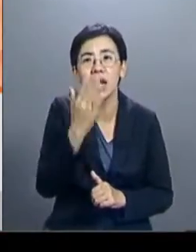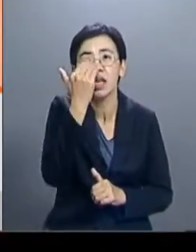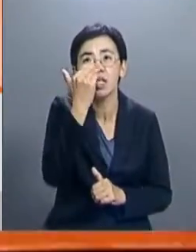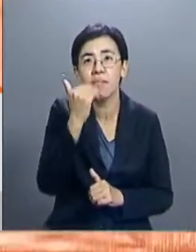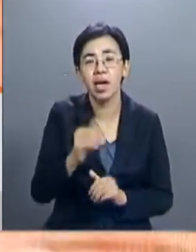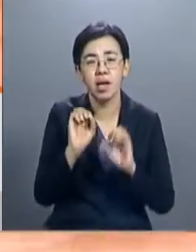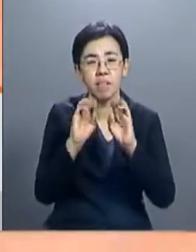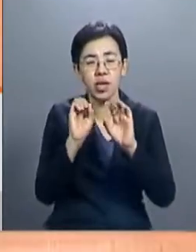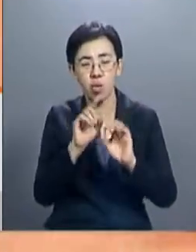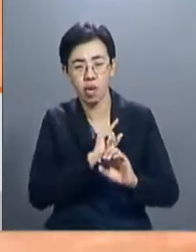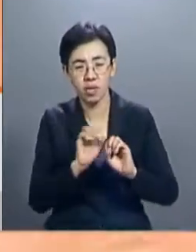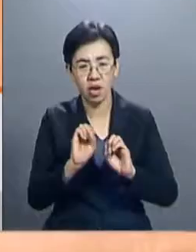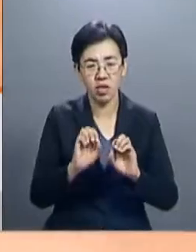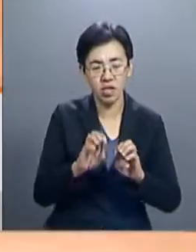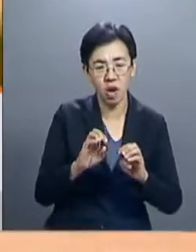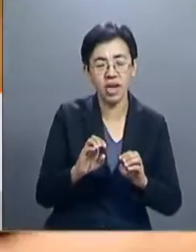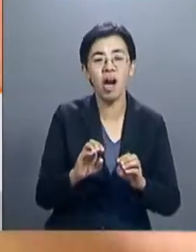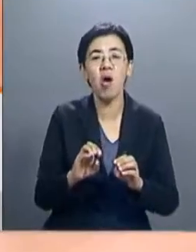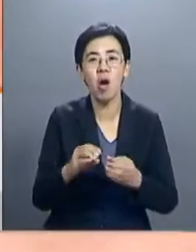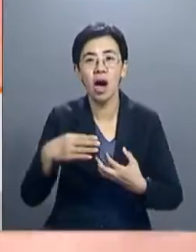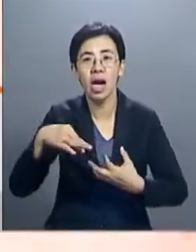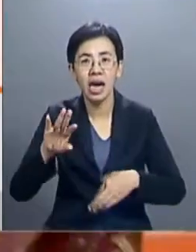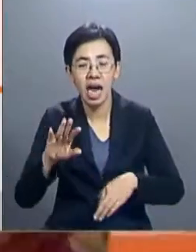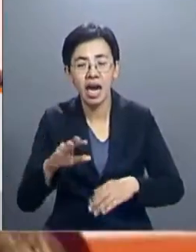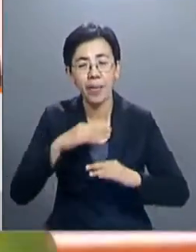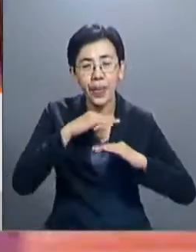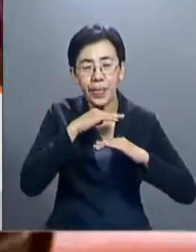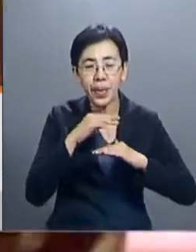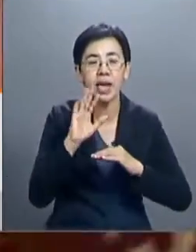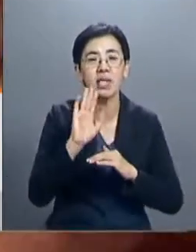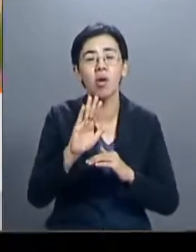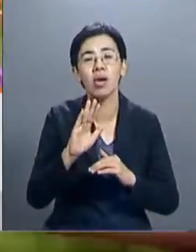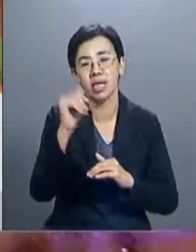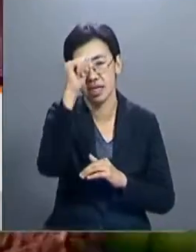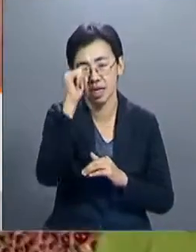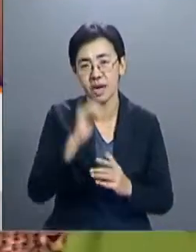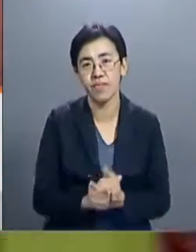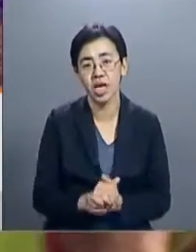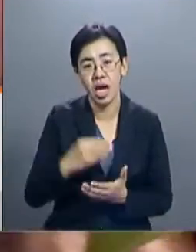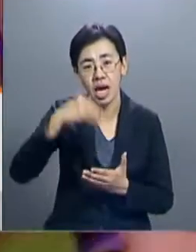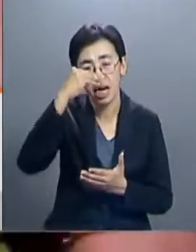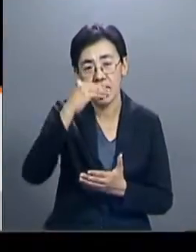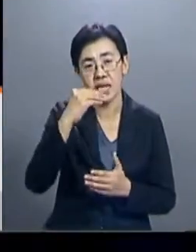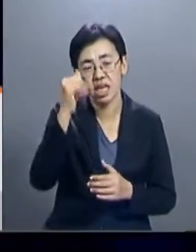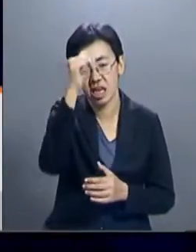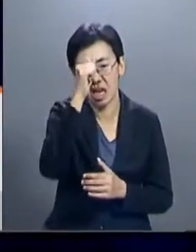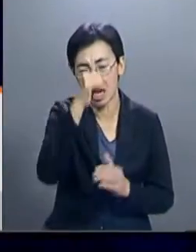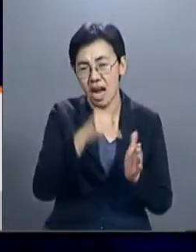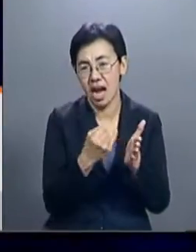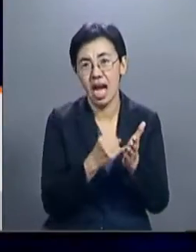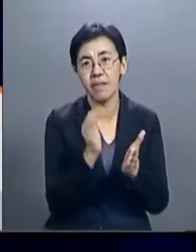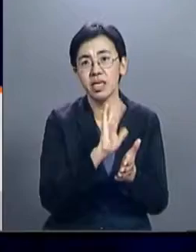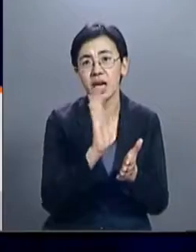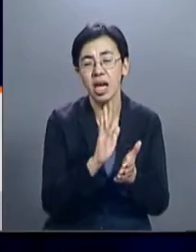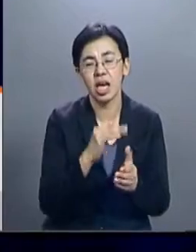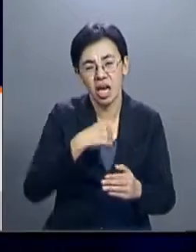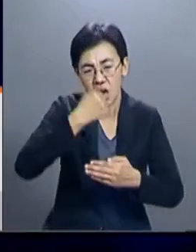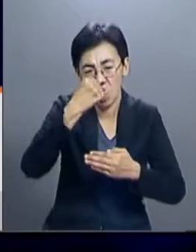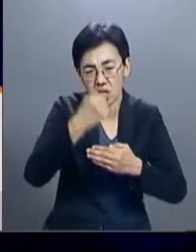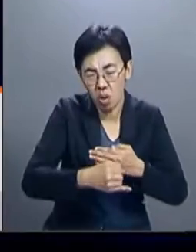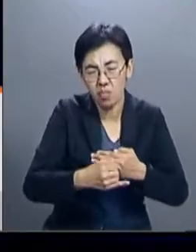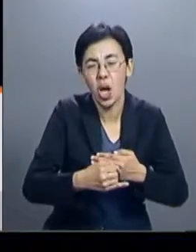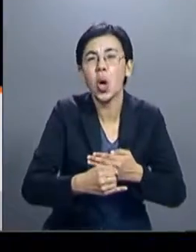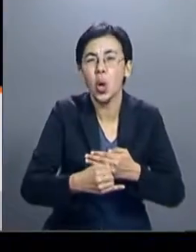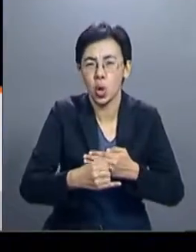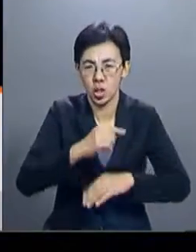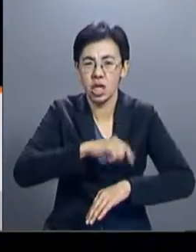ครูสอนภารตะนาฏยัมประจำประเทศไทยและว่าครั้งเรียนนาฏศิลป์ที่อินเดียนั้นไม่ง่ายเพราะกว่าจะจบการศึกษาต้องใช้เ